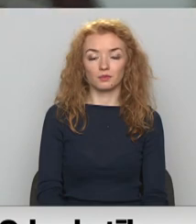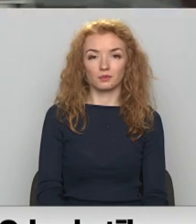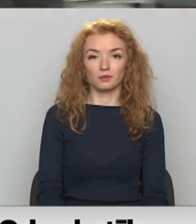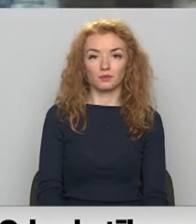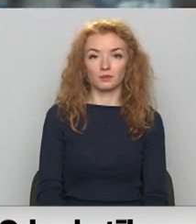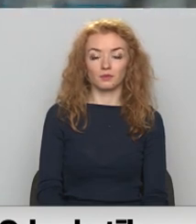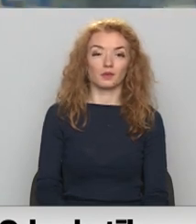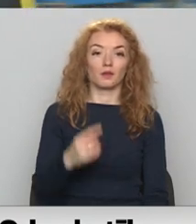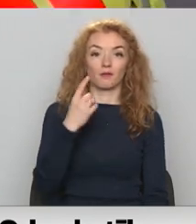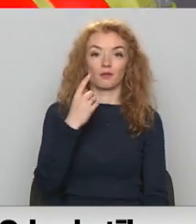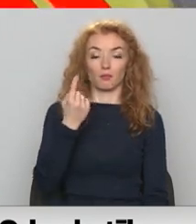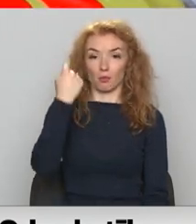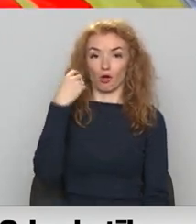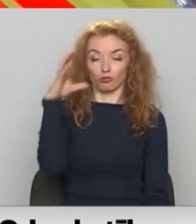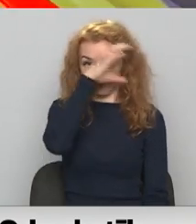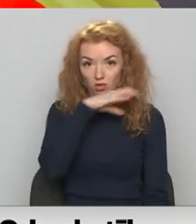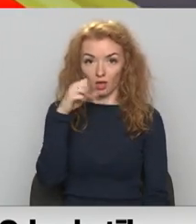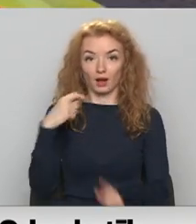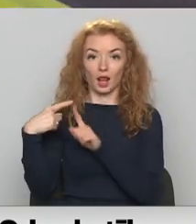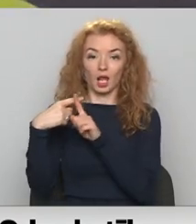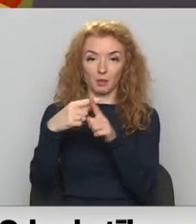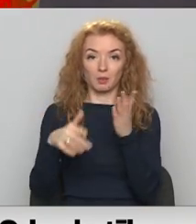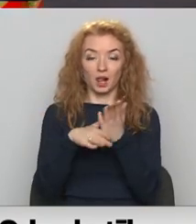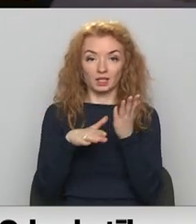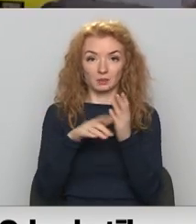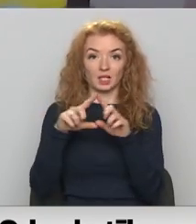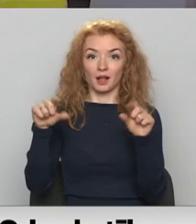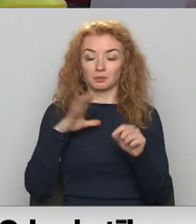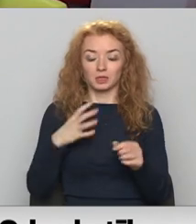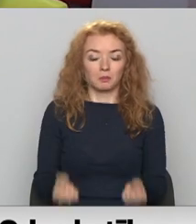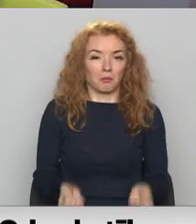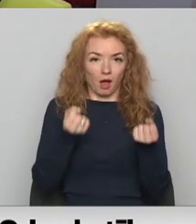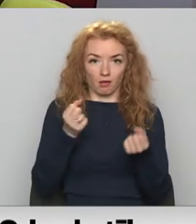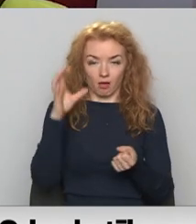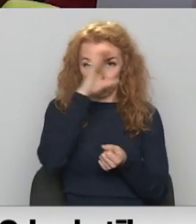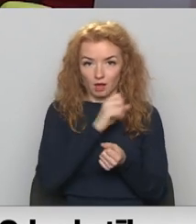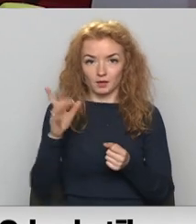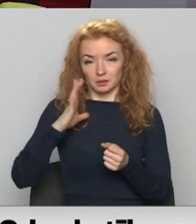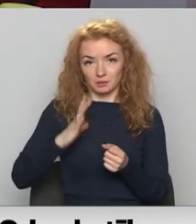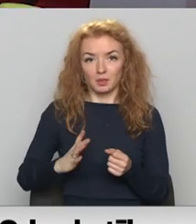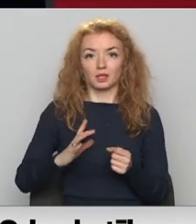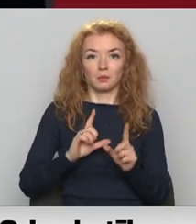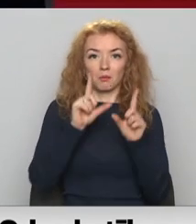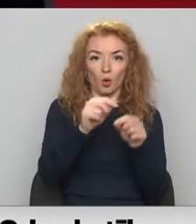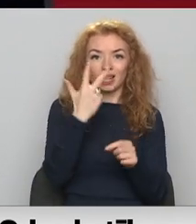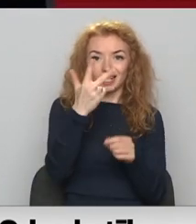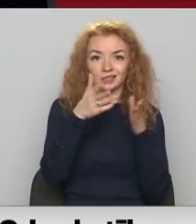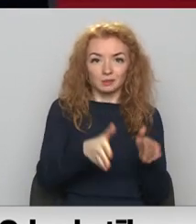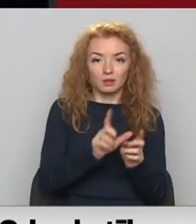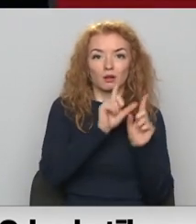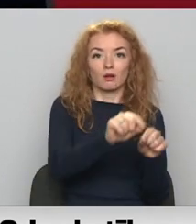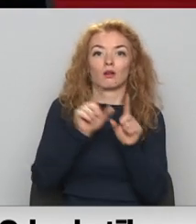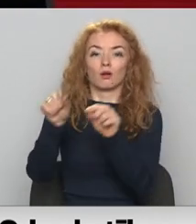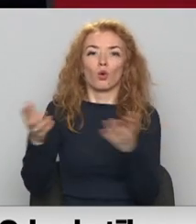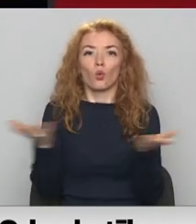Aizvadītā nakts neatliekamos medicīniskās palīdzības dienestam bijusi smaga. Mediķi bijuši spiesti braukās ar trim slimnīcām un meklēt, kur